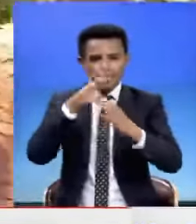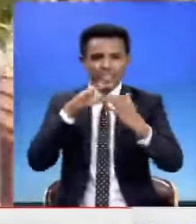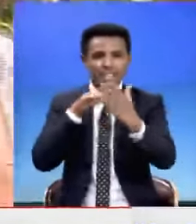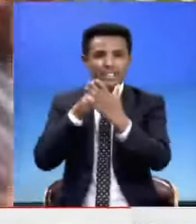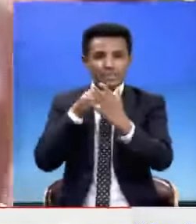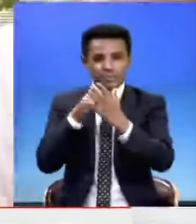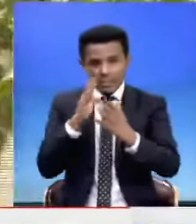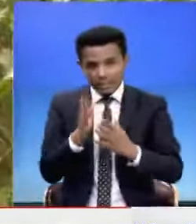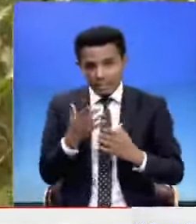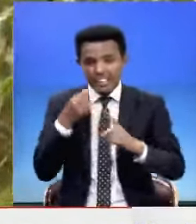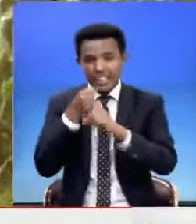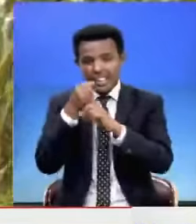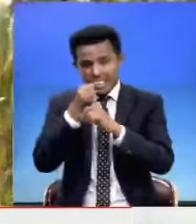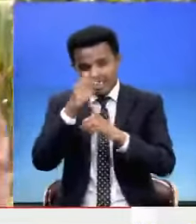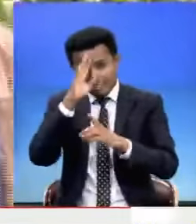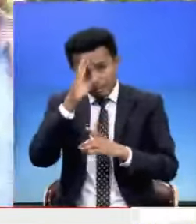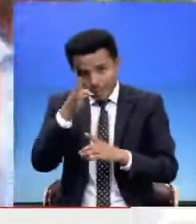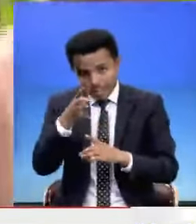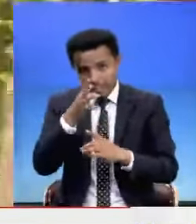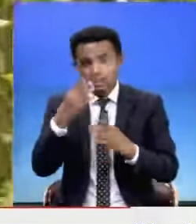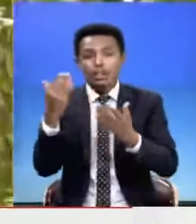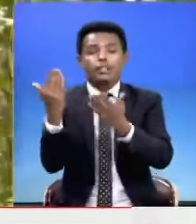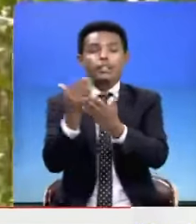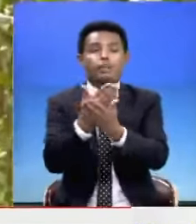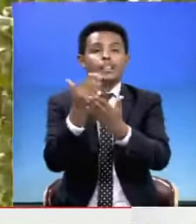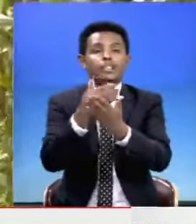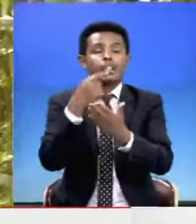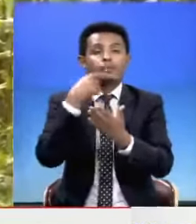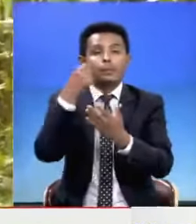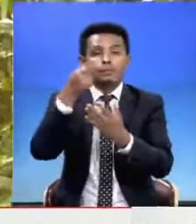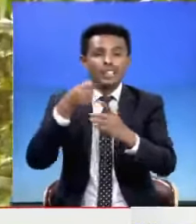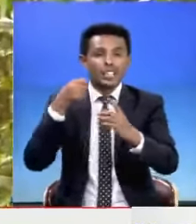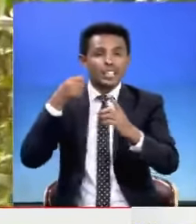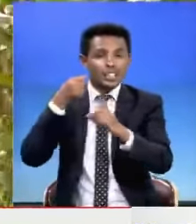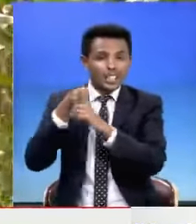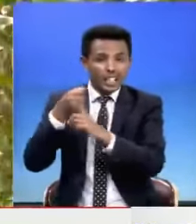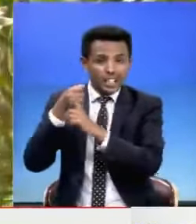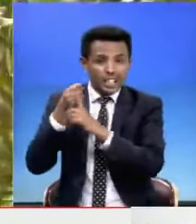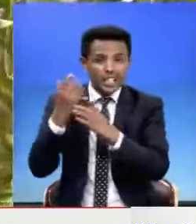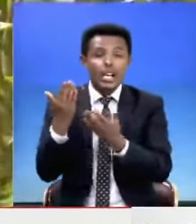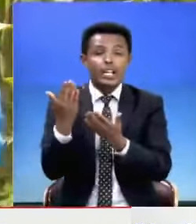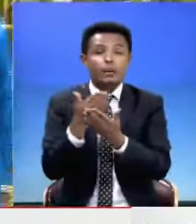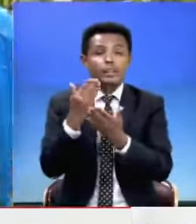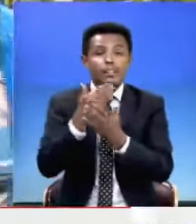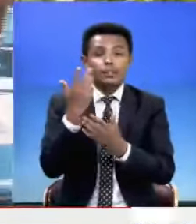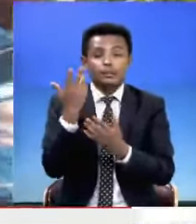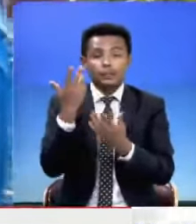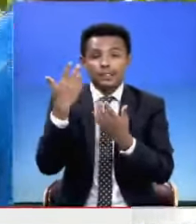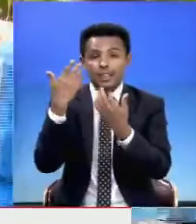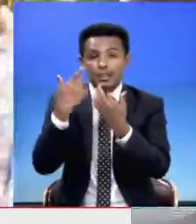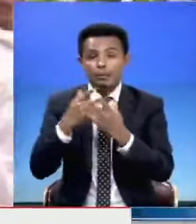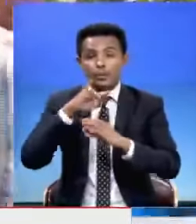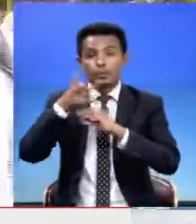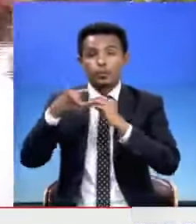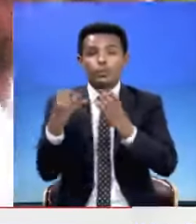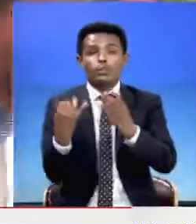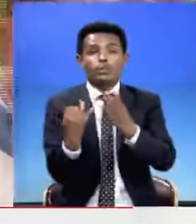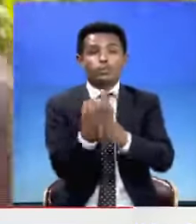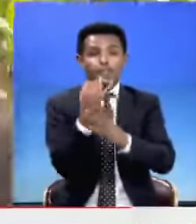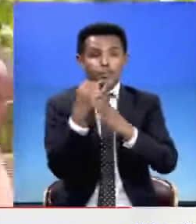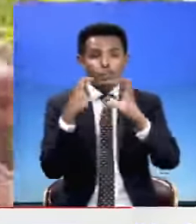እየታገልን እናመርታለን እያመረትን እንዋጋለን በሚል መርህ በዞኑ ከ563 ሄክታር በላይ መሬት ሰብል በማልማት